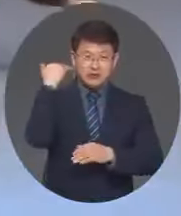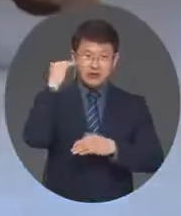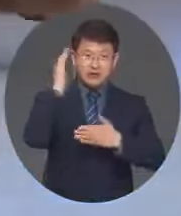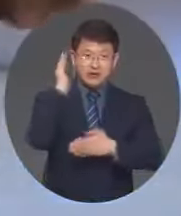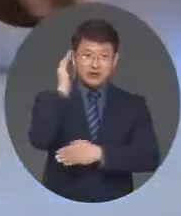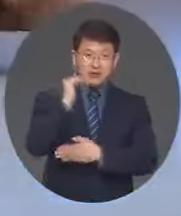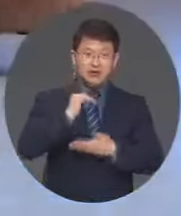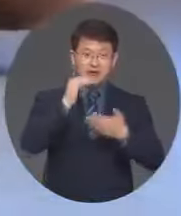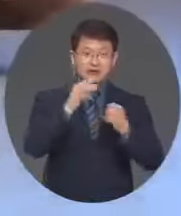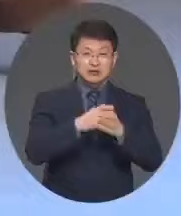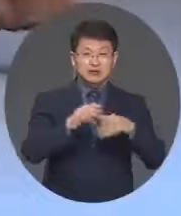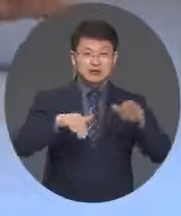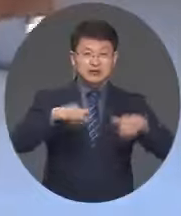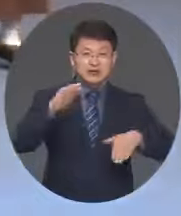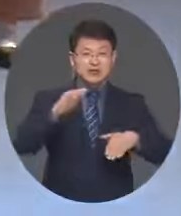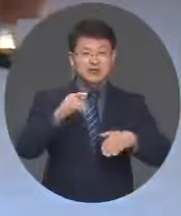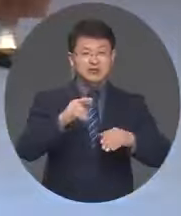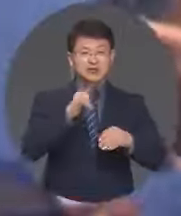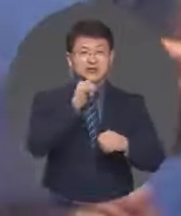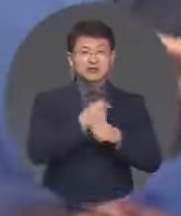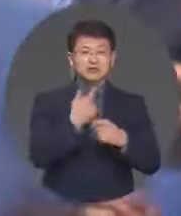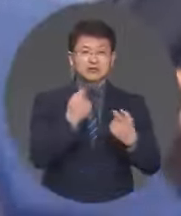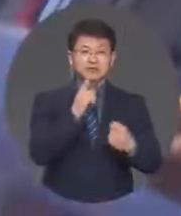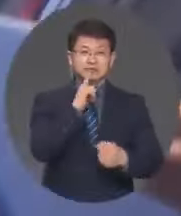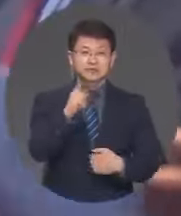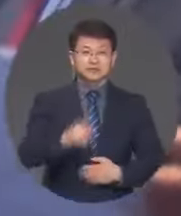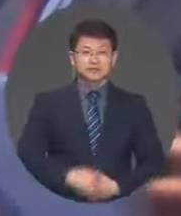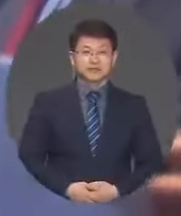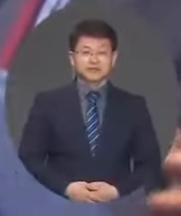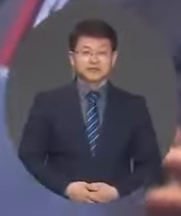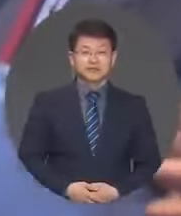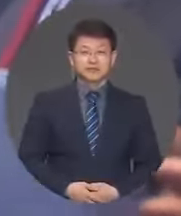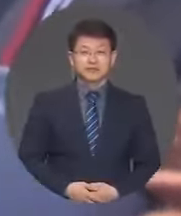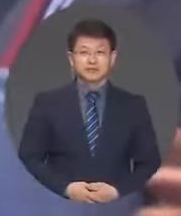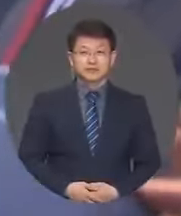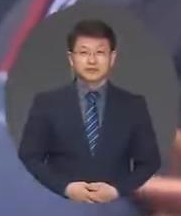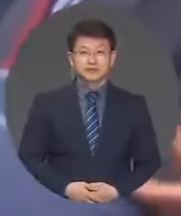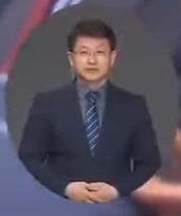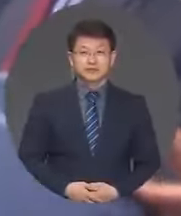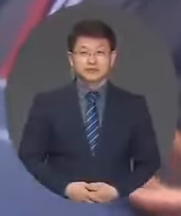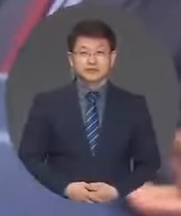있었던 것으로 분량 차이일 뿐이라고 답했습니다. MBC 뉴스 이선영입니다.